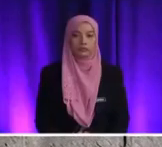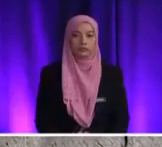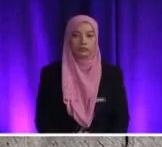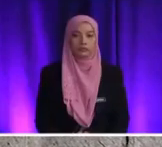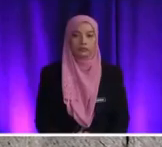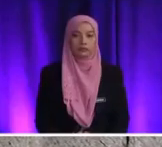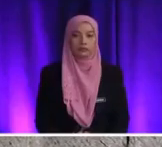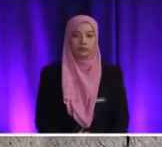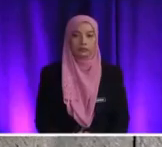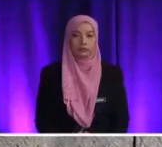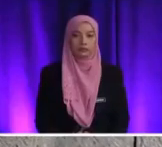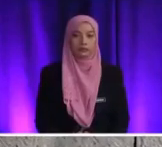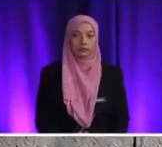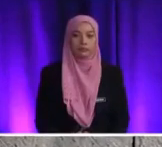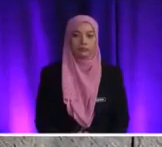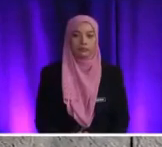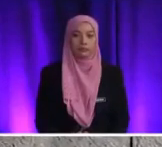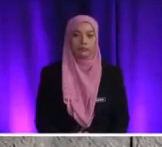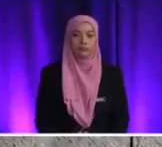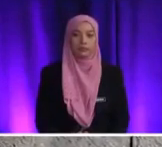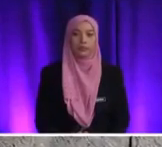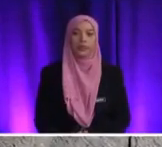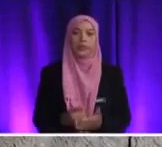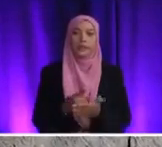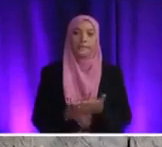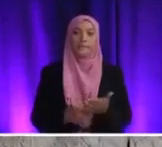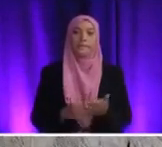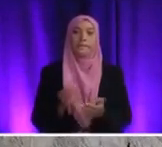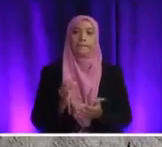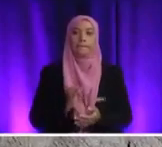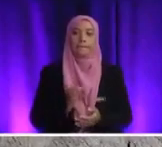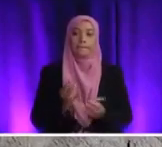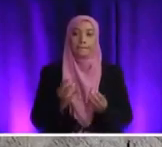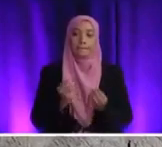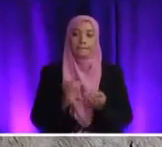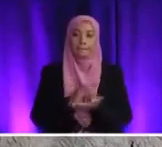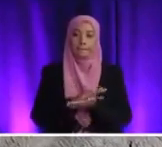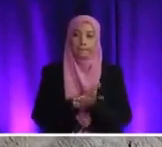hai hai Hai Hai Mbak jadi Aska ke jadi Police